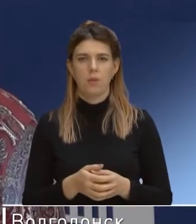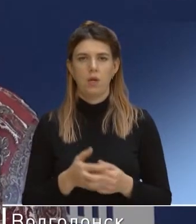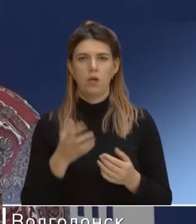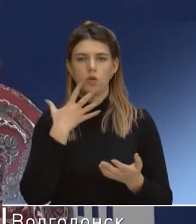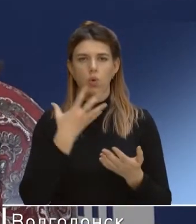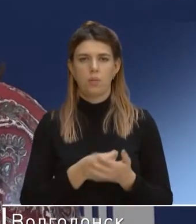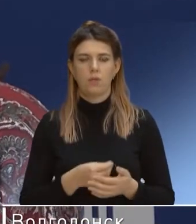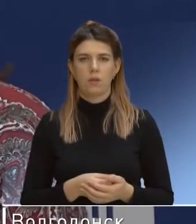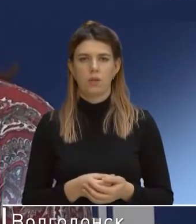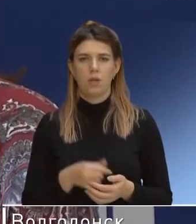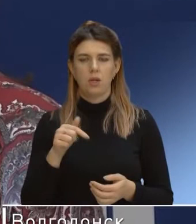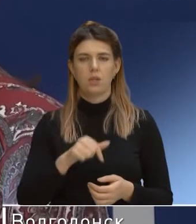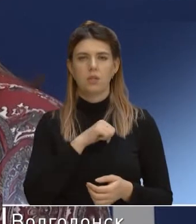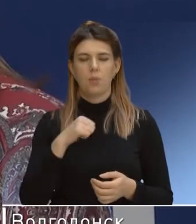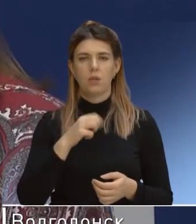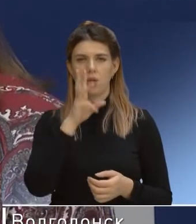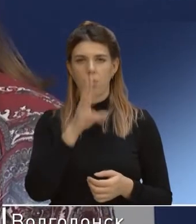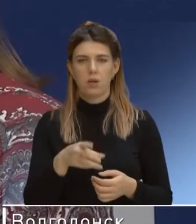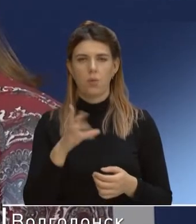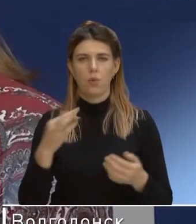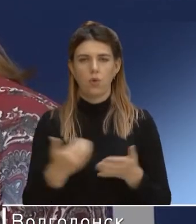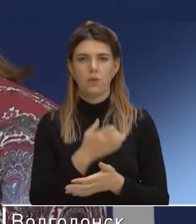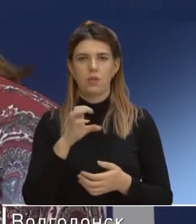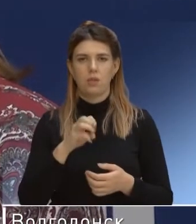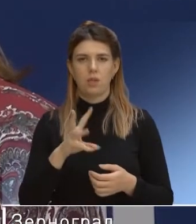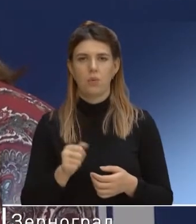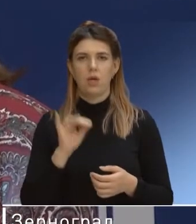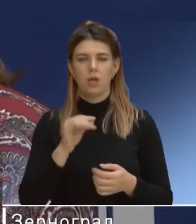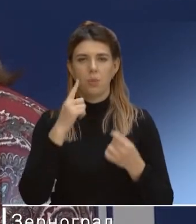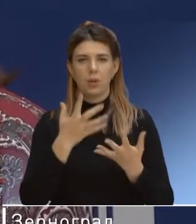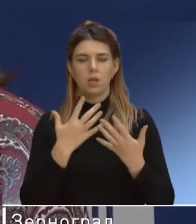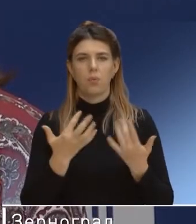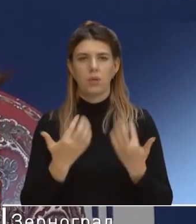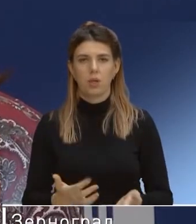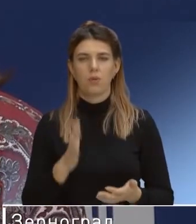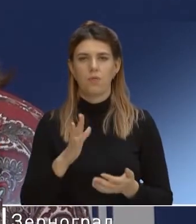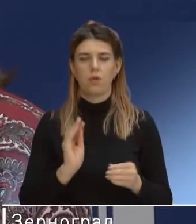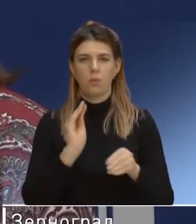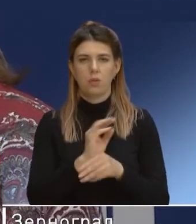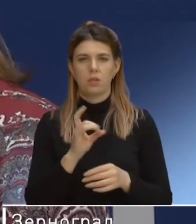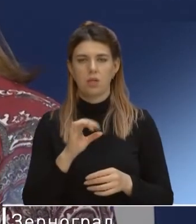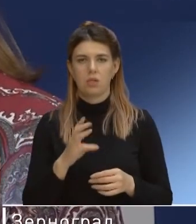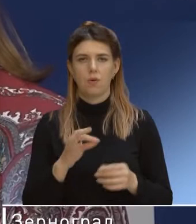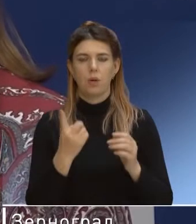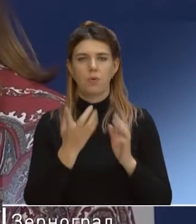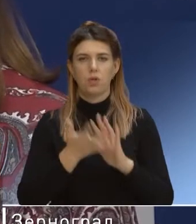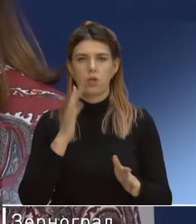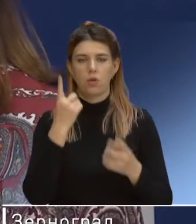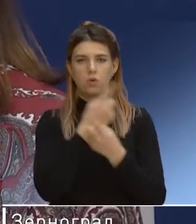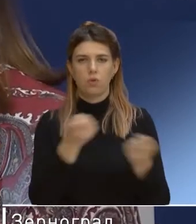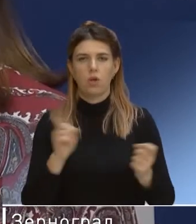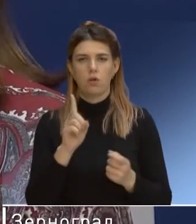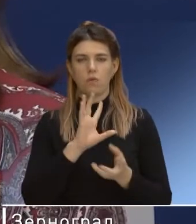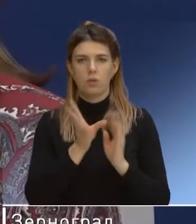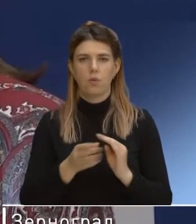рассчитать, собственно, эти самые зарплаты по новой системе и понять потребности в дополнительных средствах. Первоначально озвучивалось,